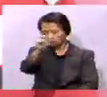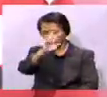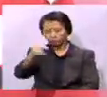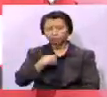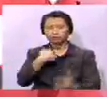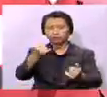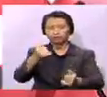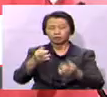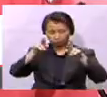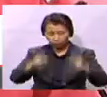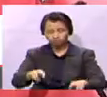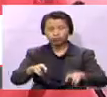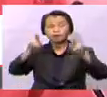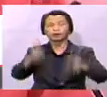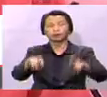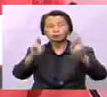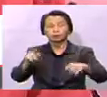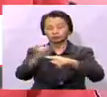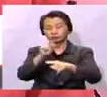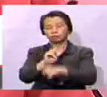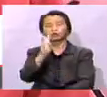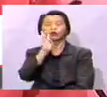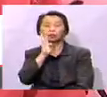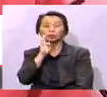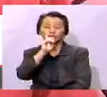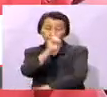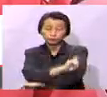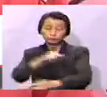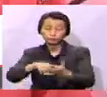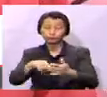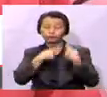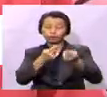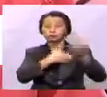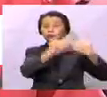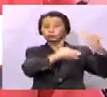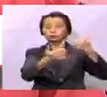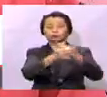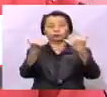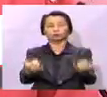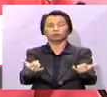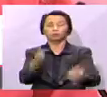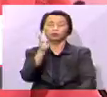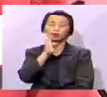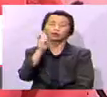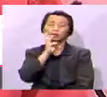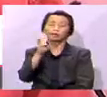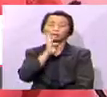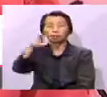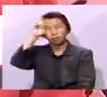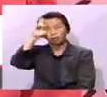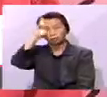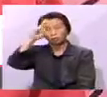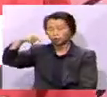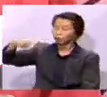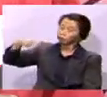Kita memperjuangkan rakyat. Rakyat yang menggunakan air yang hari ini sejak dulu sampai sekarang airnya sama,